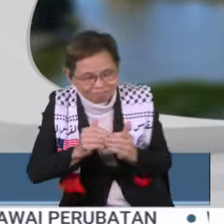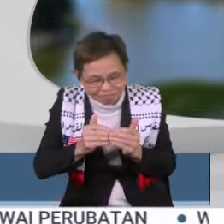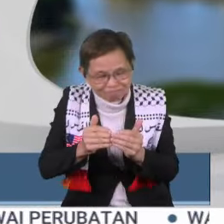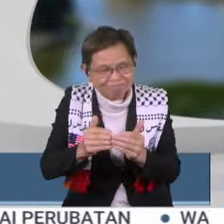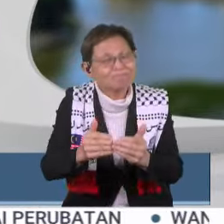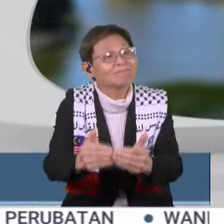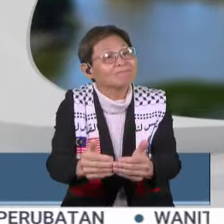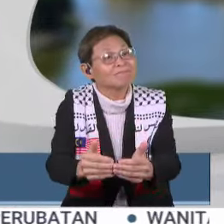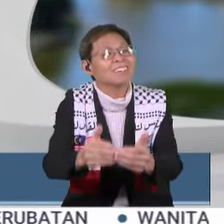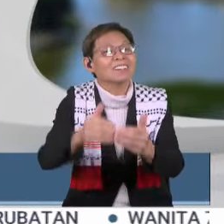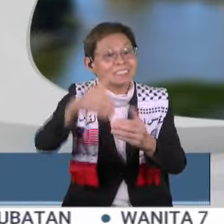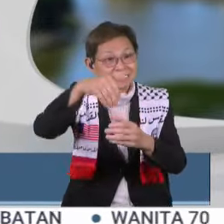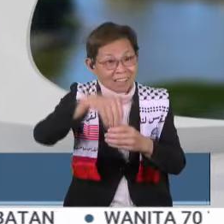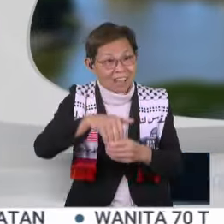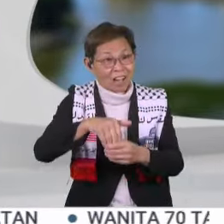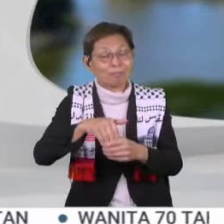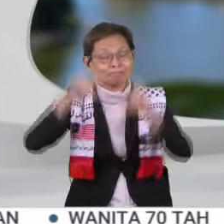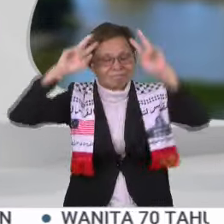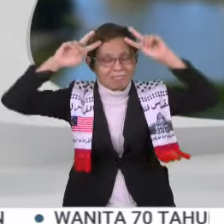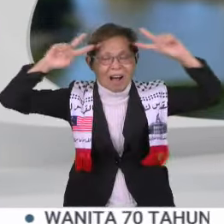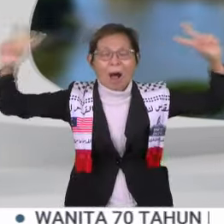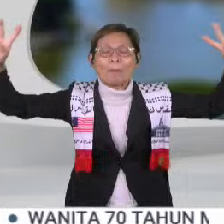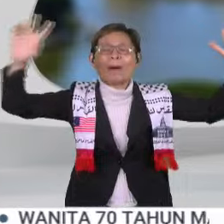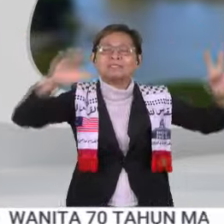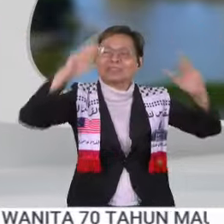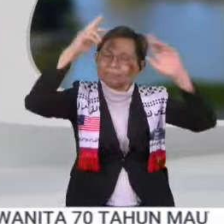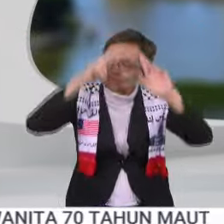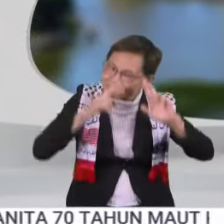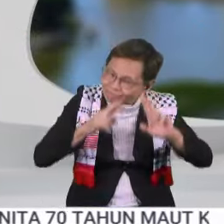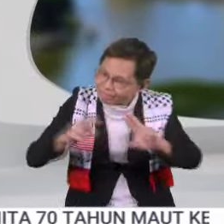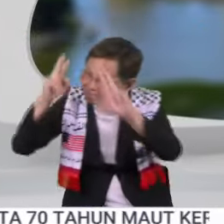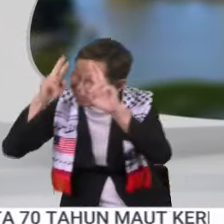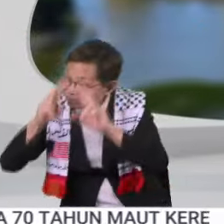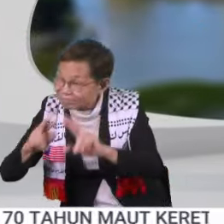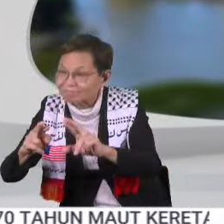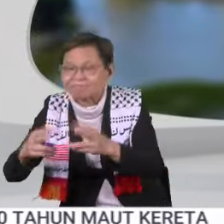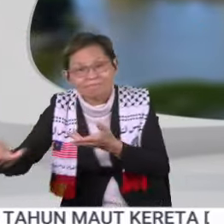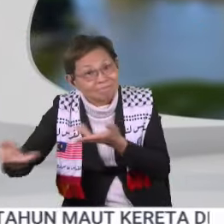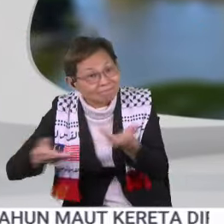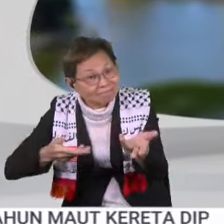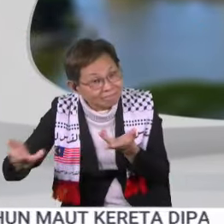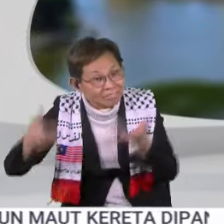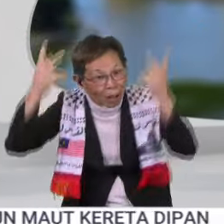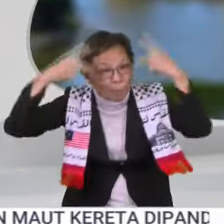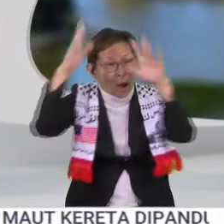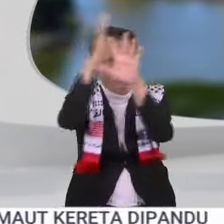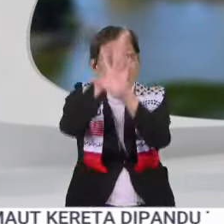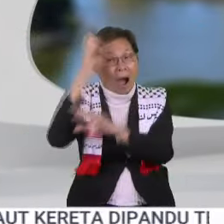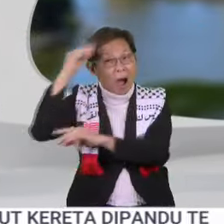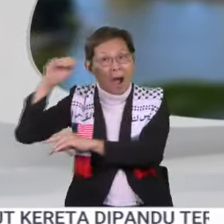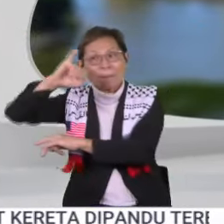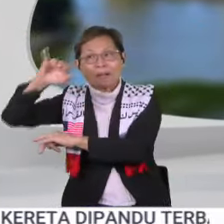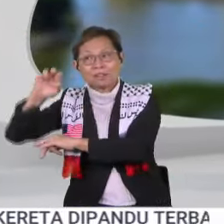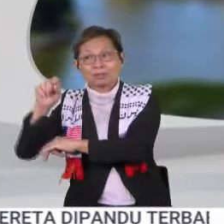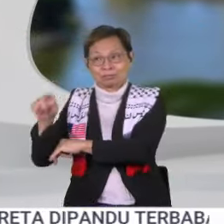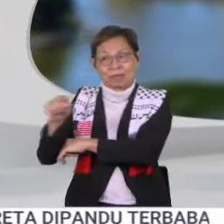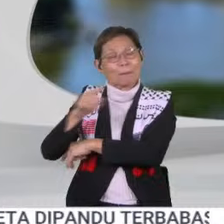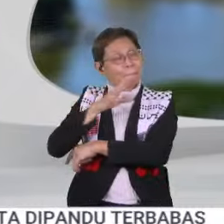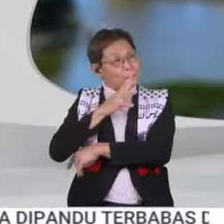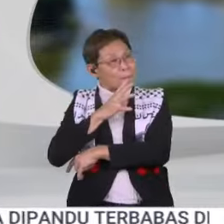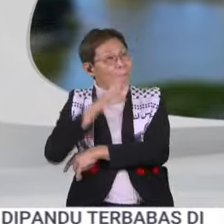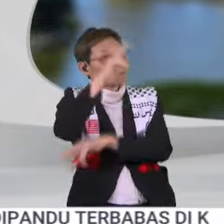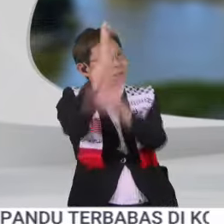ke hadapan dalam keadaan aman serta saling menghormati antara satu sama lain. Premier Dato' Patinggi Tan Sri Abang Johari Tun Apeng